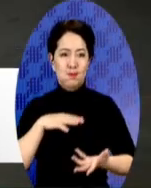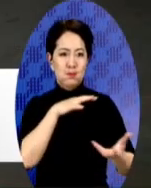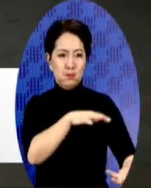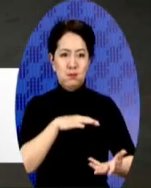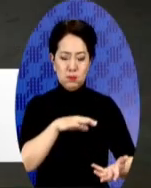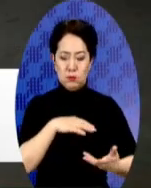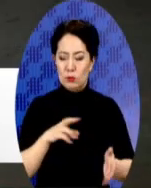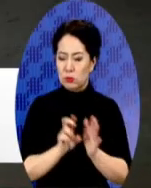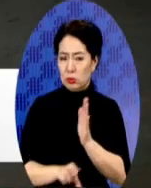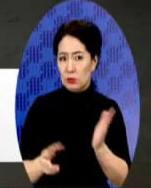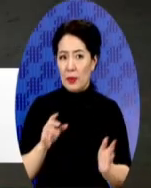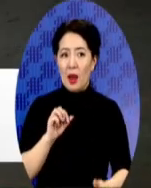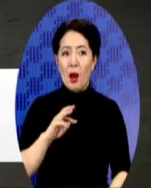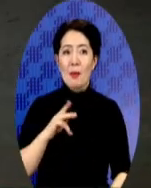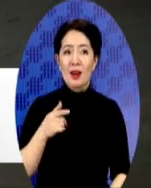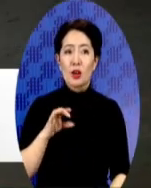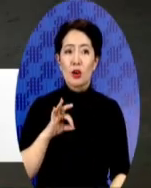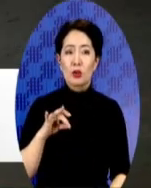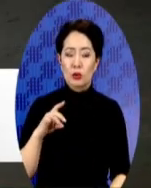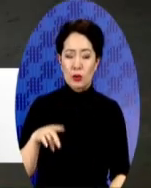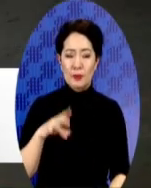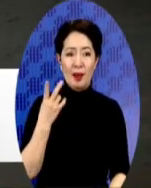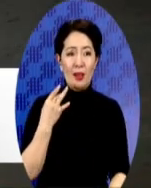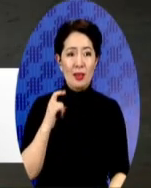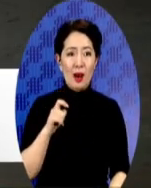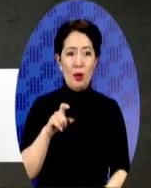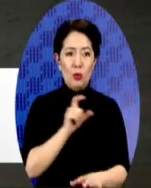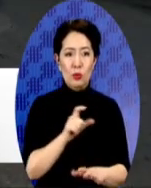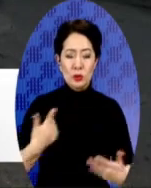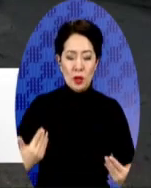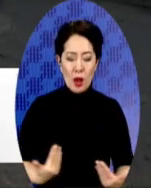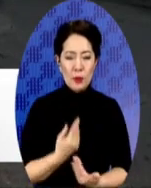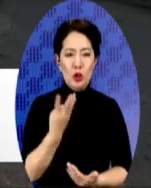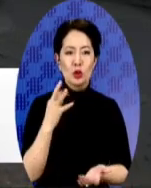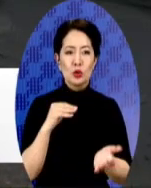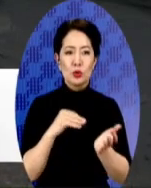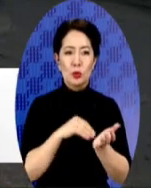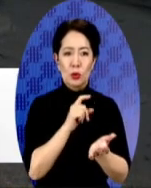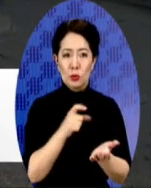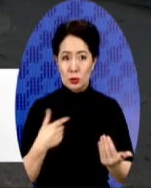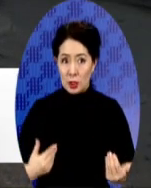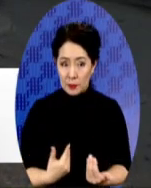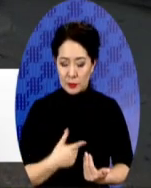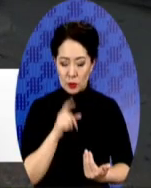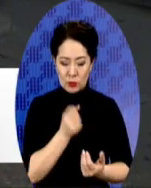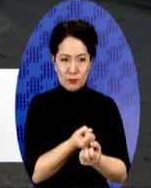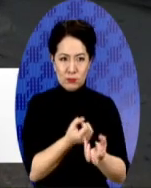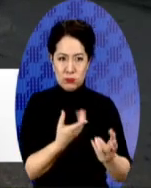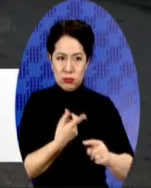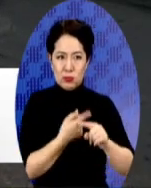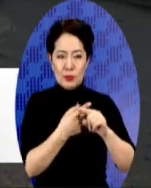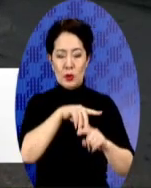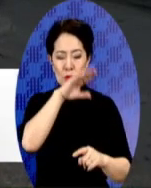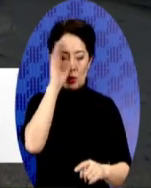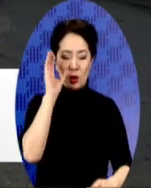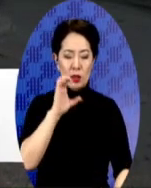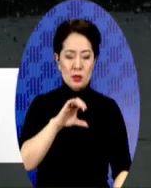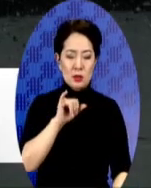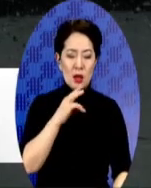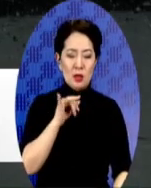боломжгүй. Налах дүүрэг 40 мянган хүн амтай. Сүүлийн жилүүдэд хүн амын тоо 2 дахин нэмэгдсэн байна. Энэ хэрээр дулааны станцын ачаалл нэмэгдэж байгаа юм